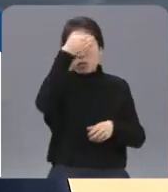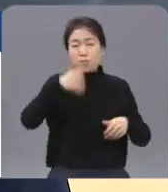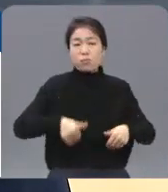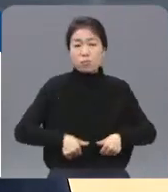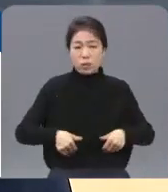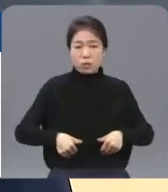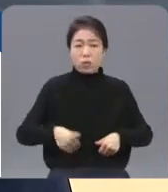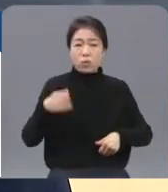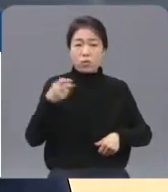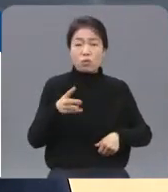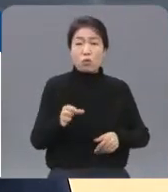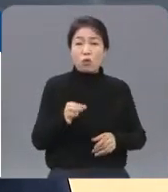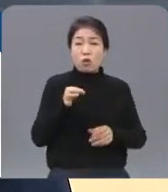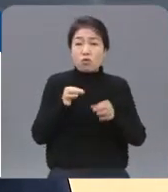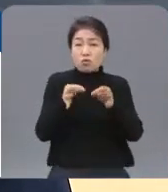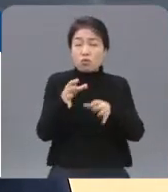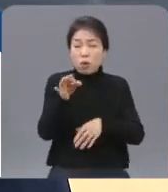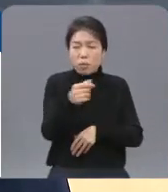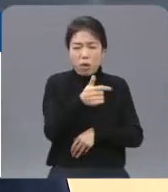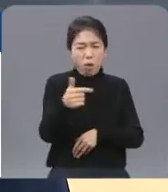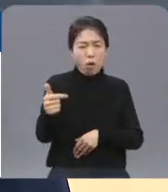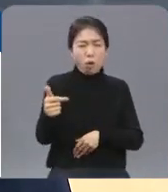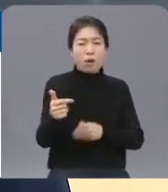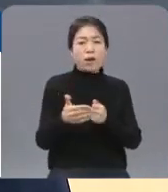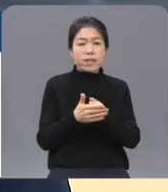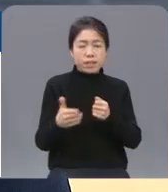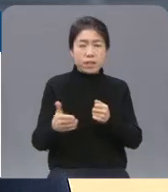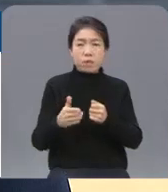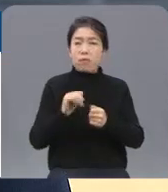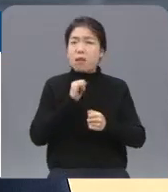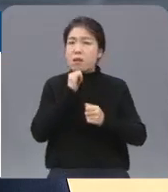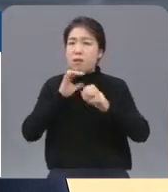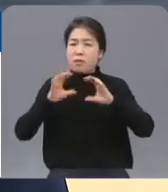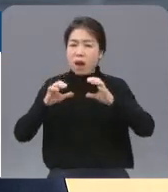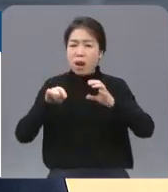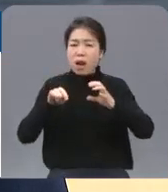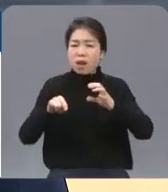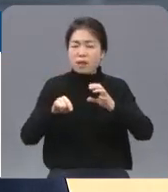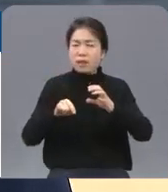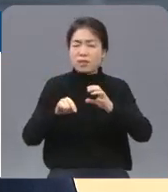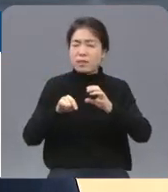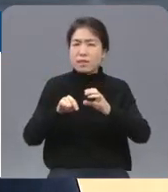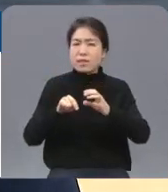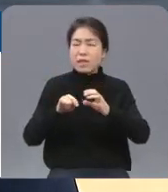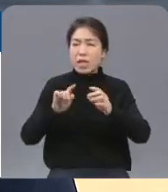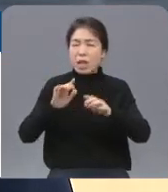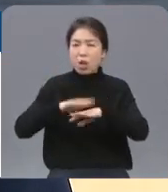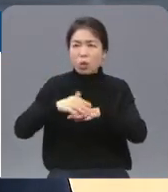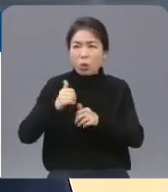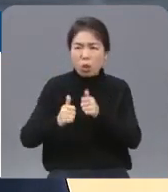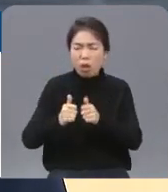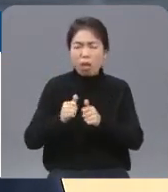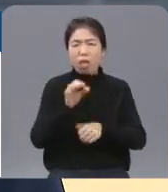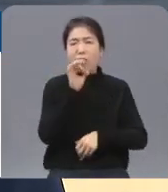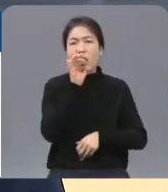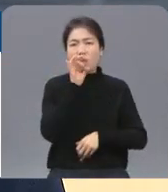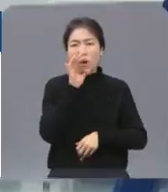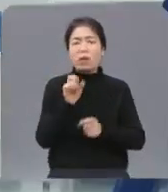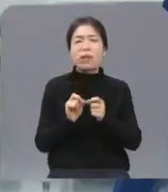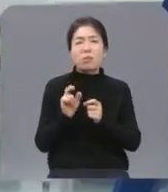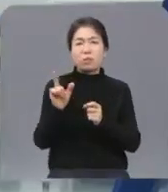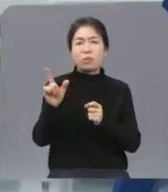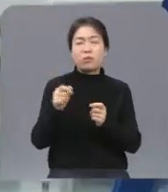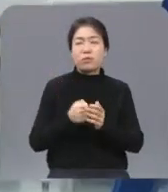또한 투자비도 상당히 많이 들기 때문에 개발도상 국가 같은 경우에는 진입하기 어려운 시장이 많습니다